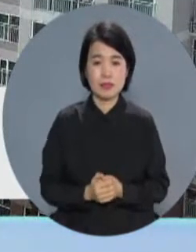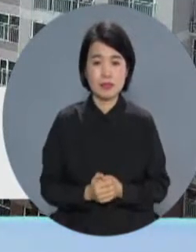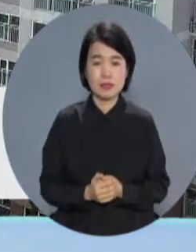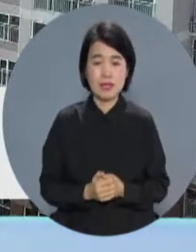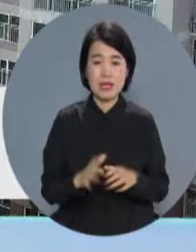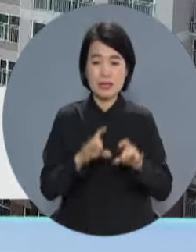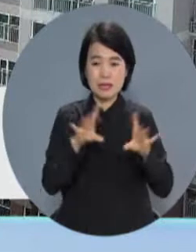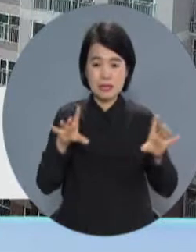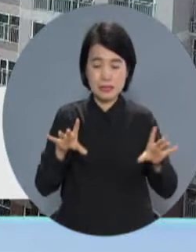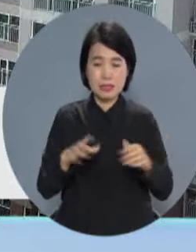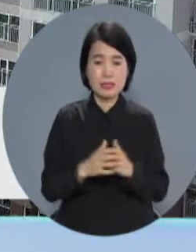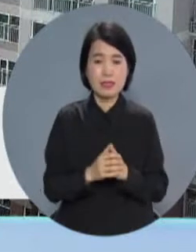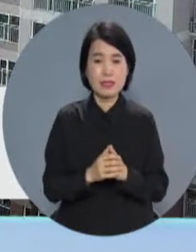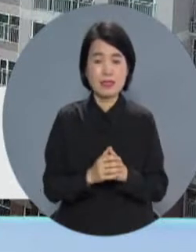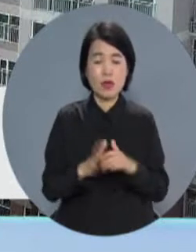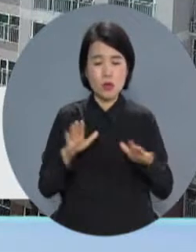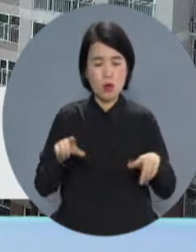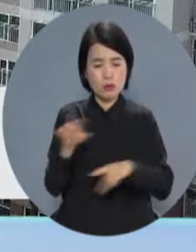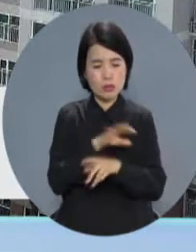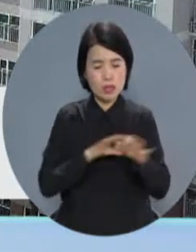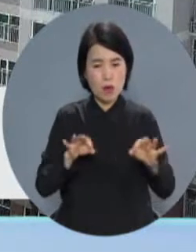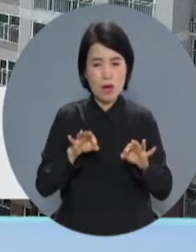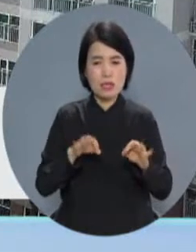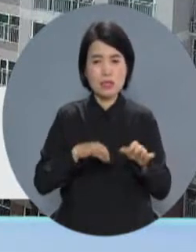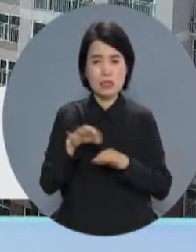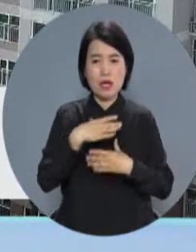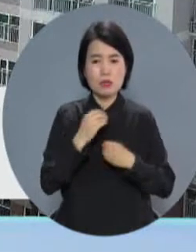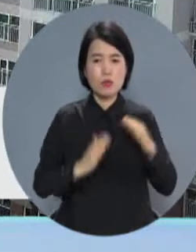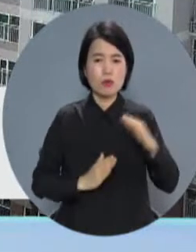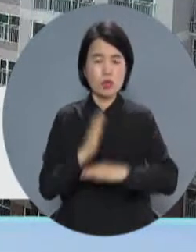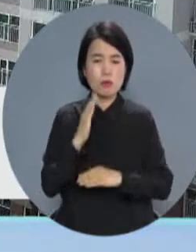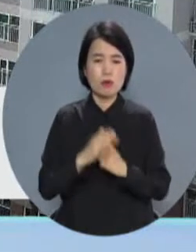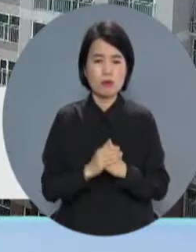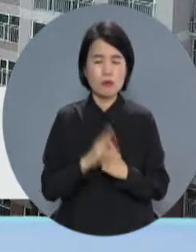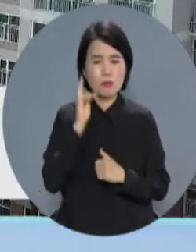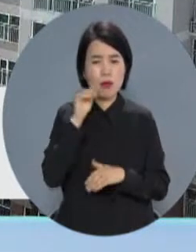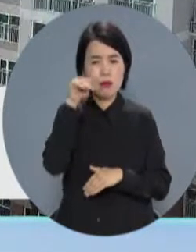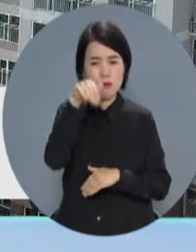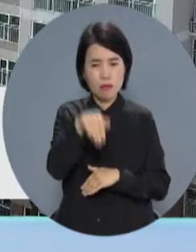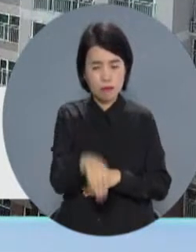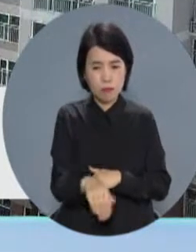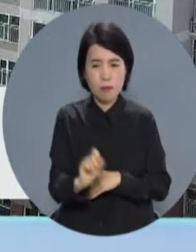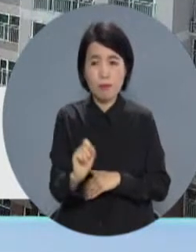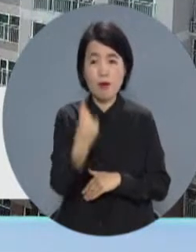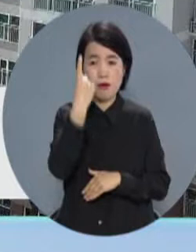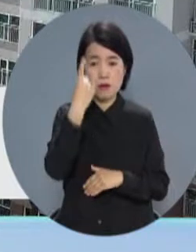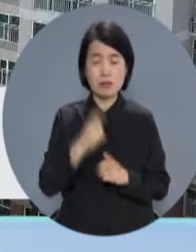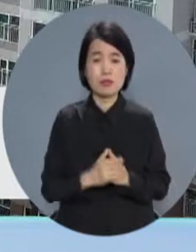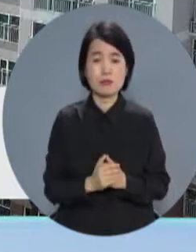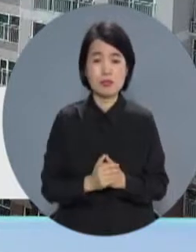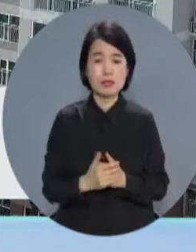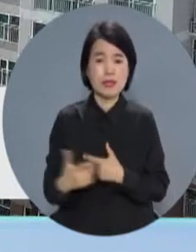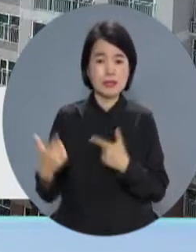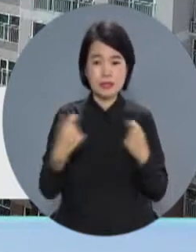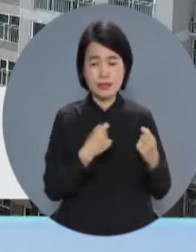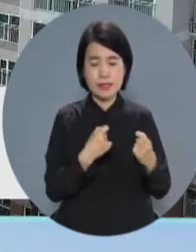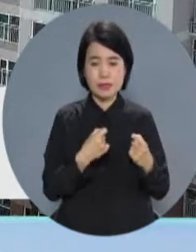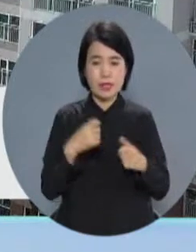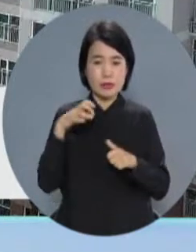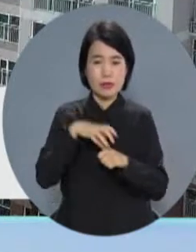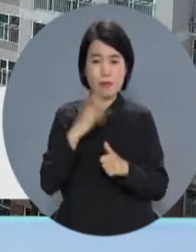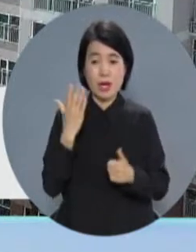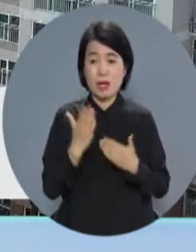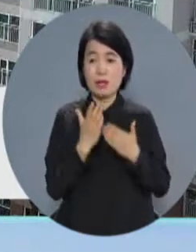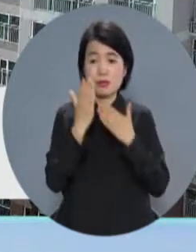각 지자체와 업계는 현 상태가 시장 안정화를 넘어서 극심한 침체를 유발하고 있다며 일제히 규제 완화를